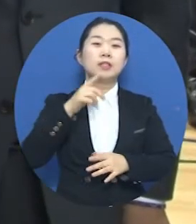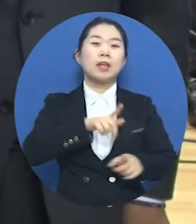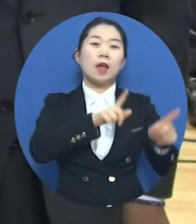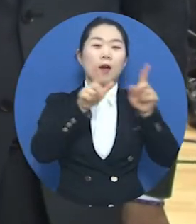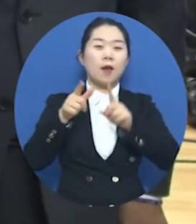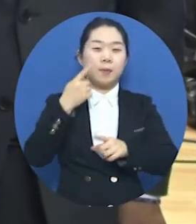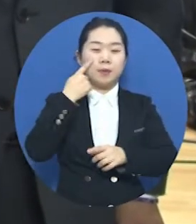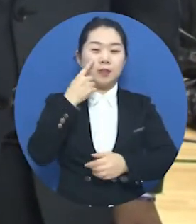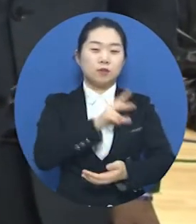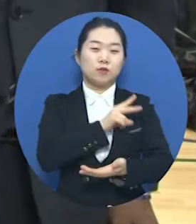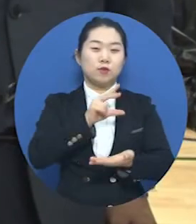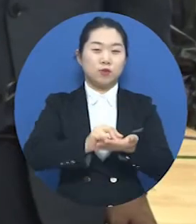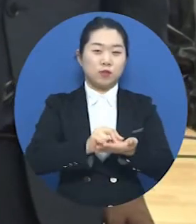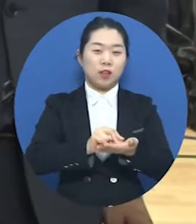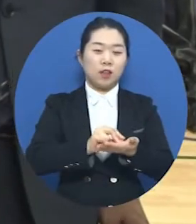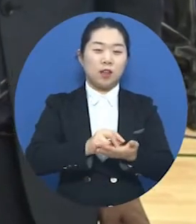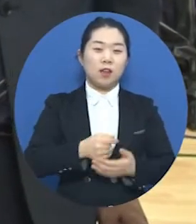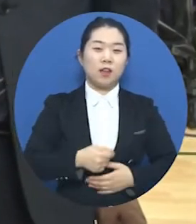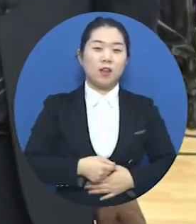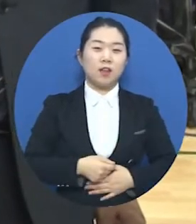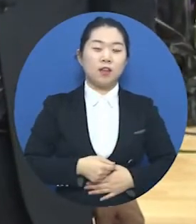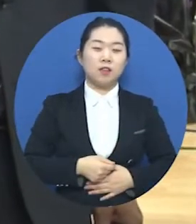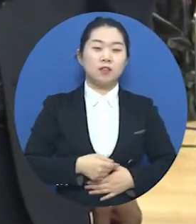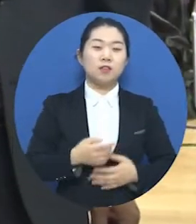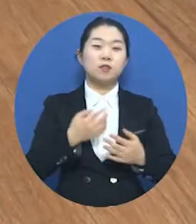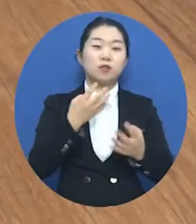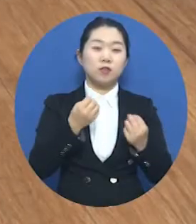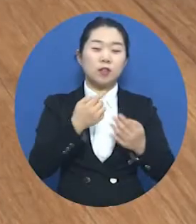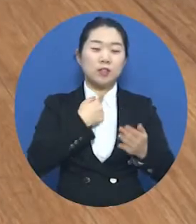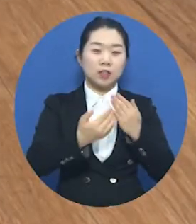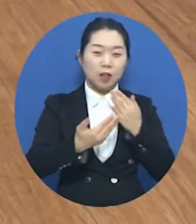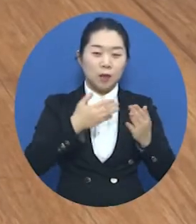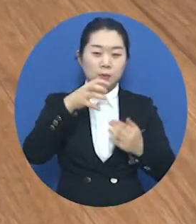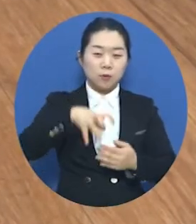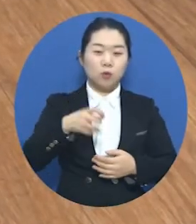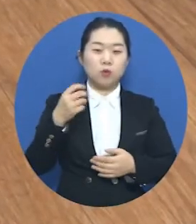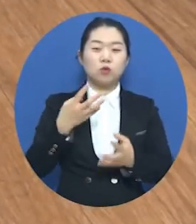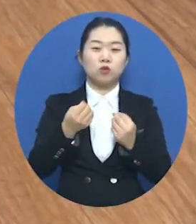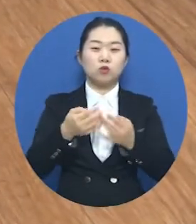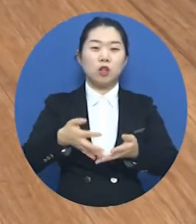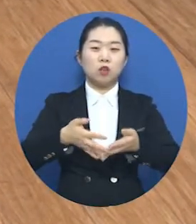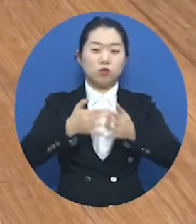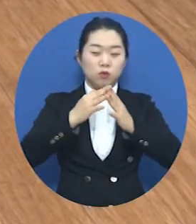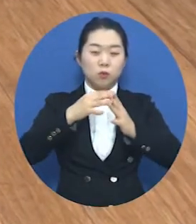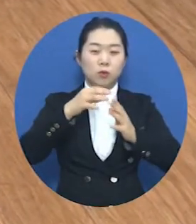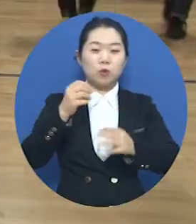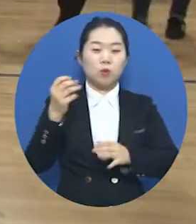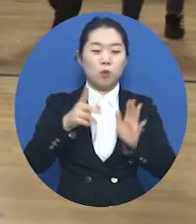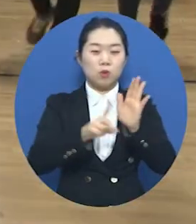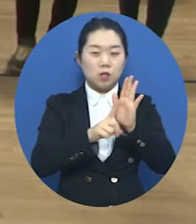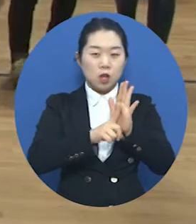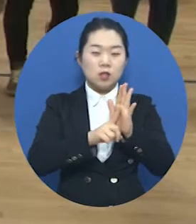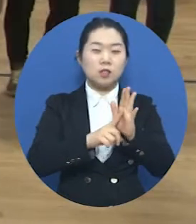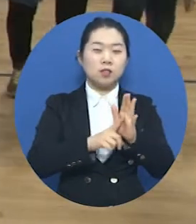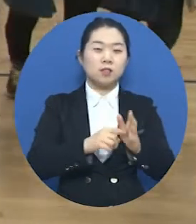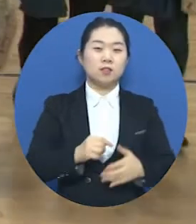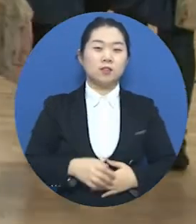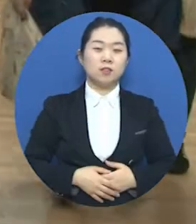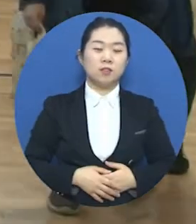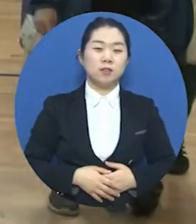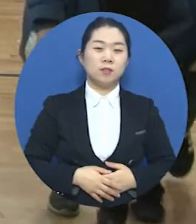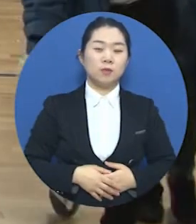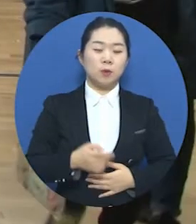생각하며 생활하자라는 주제로 열린 세종수학축제는 수학체험전과 수학구조물 경진대회,